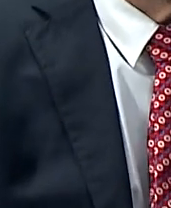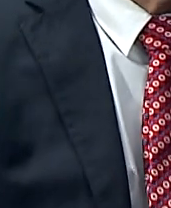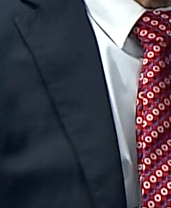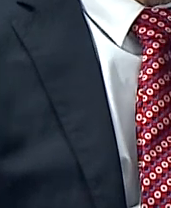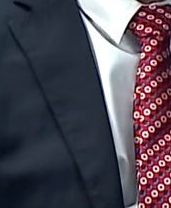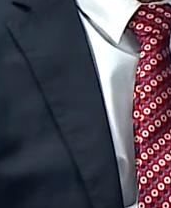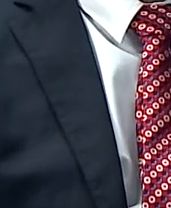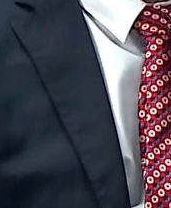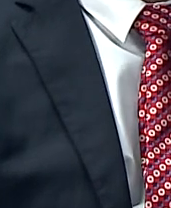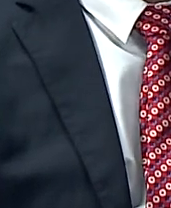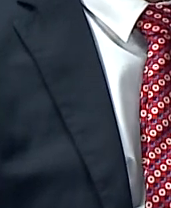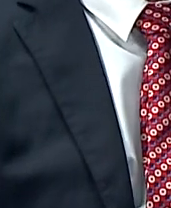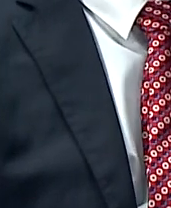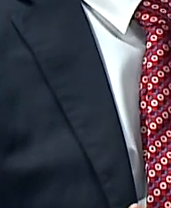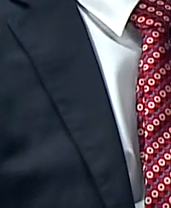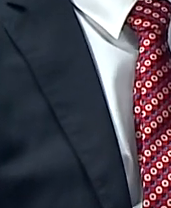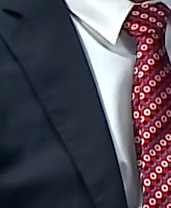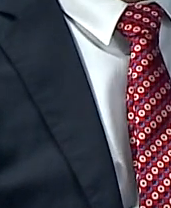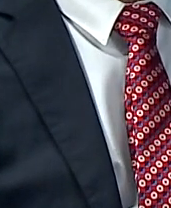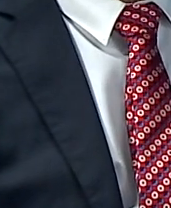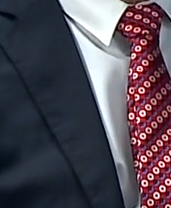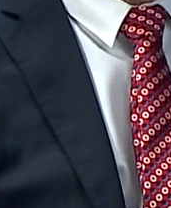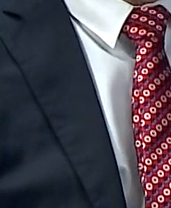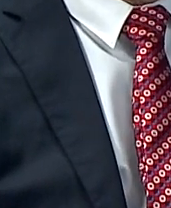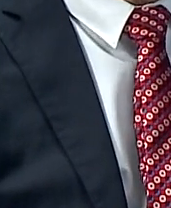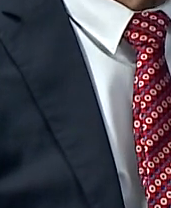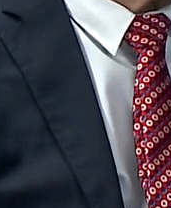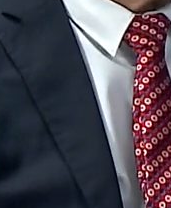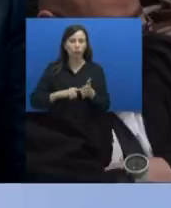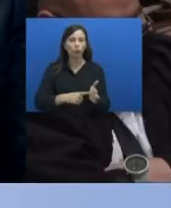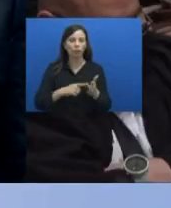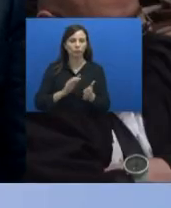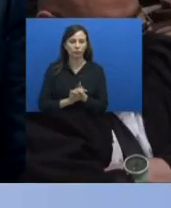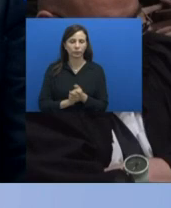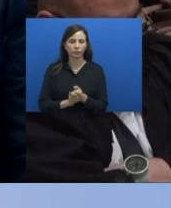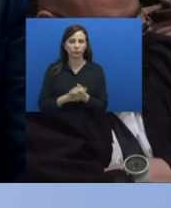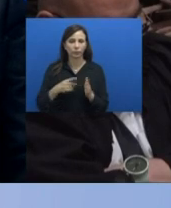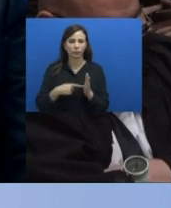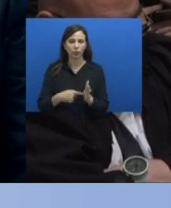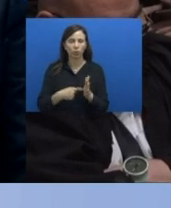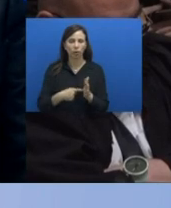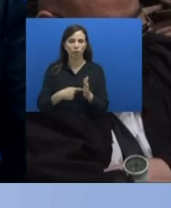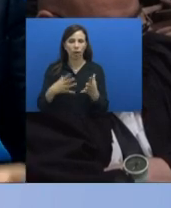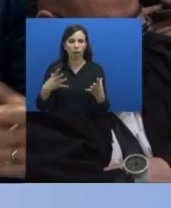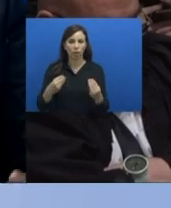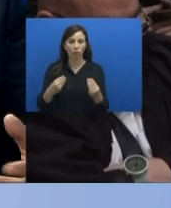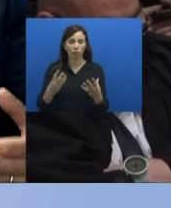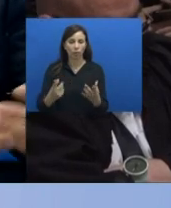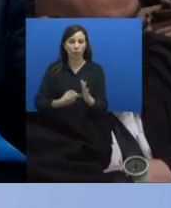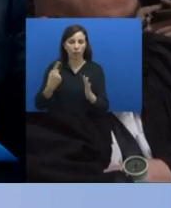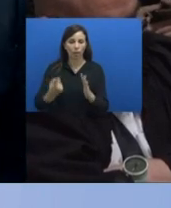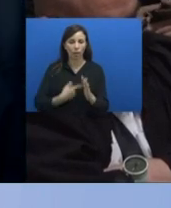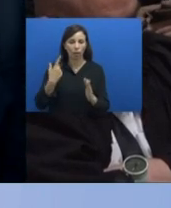الحكومة، هناك من يرفض تغيير الذي أي تغيير الذي من شأنه